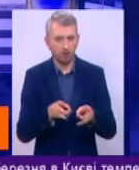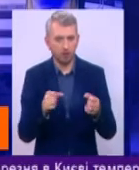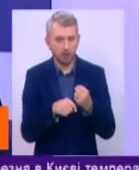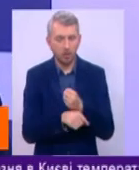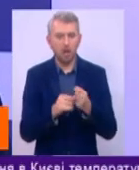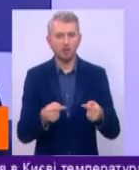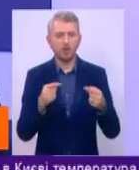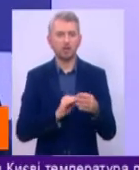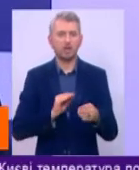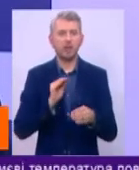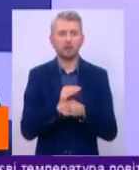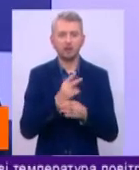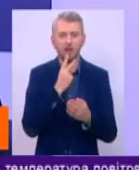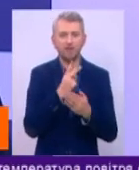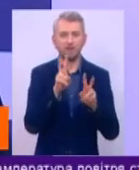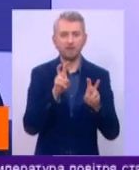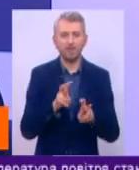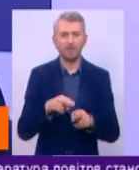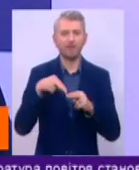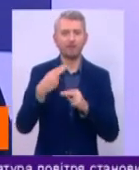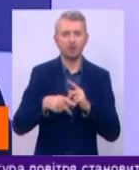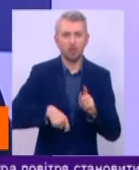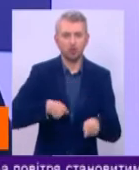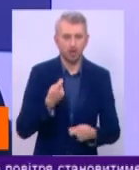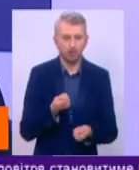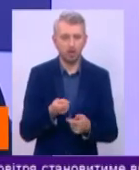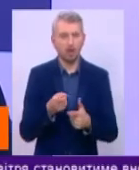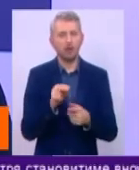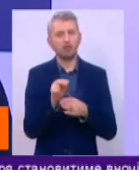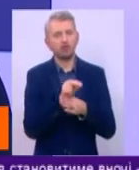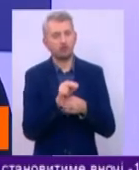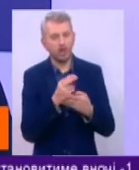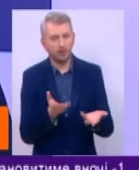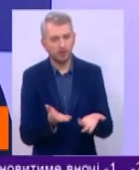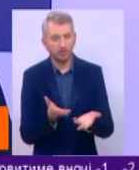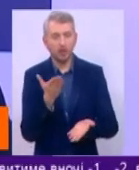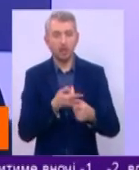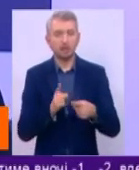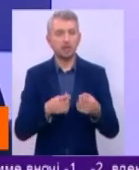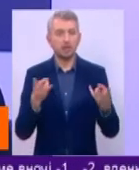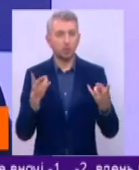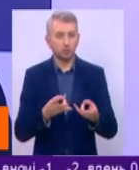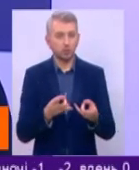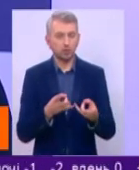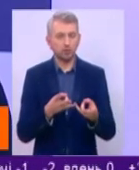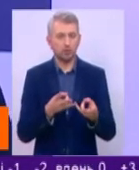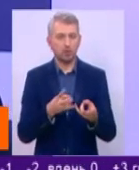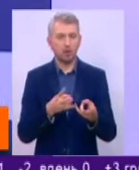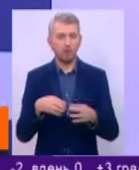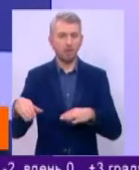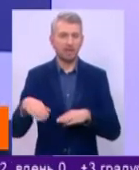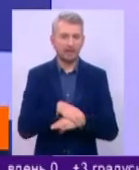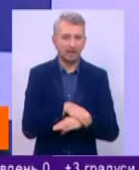определяются дополнительные виды, как мы говорим, возмещения ущерба. То есть лечение, если это нужно, протезирование,